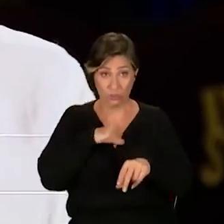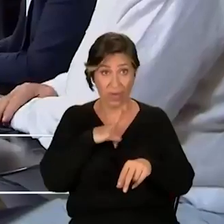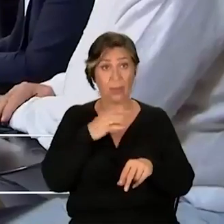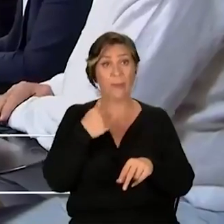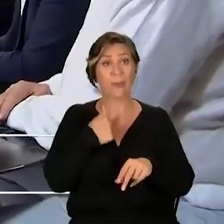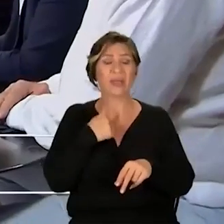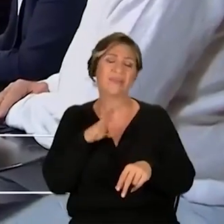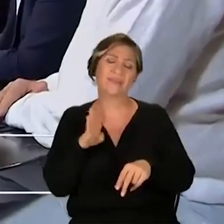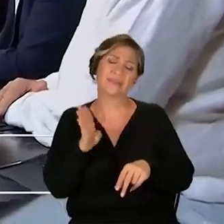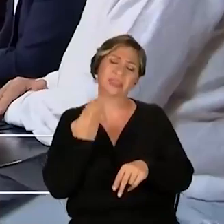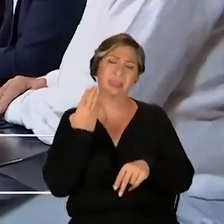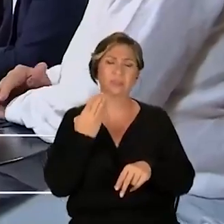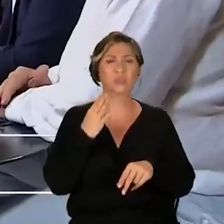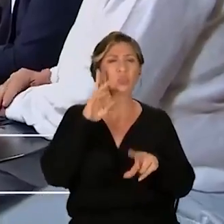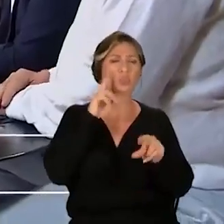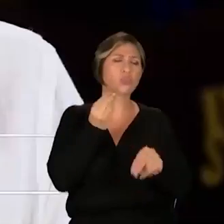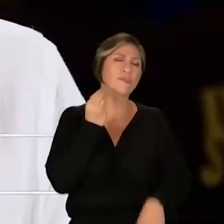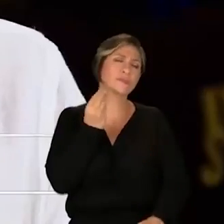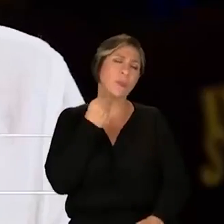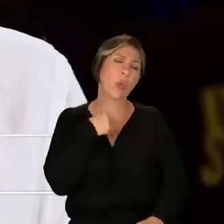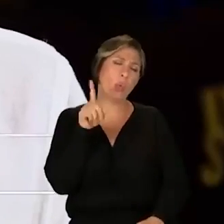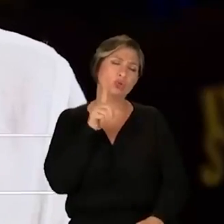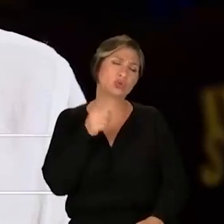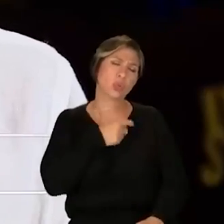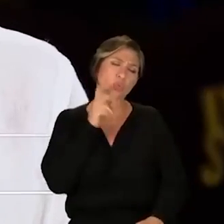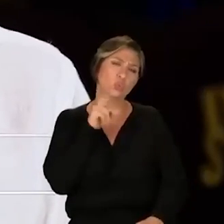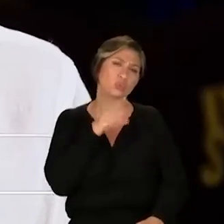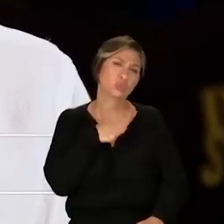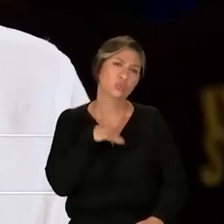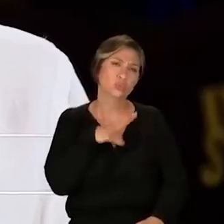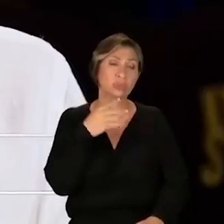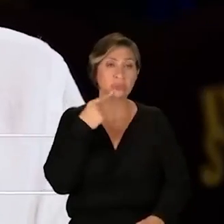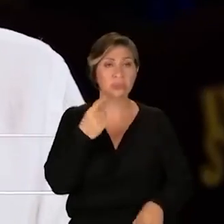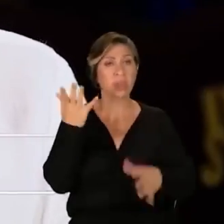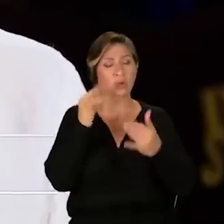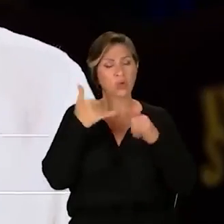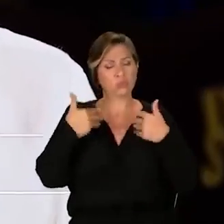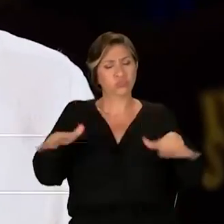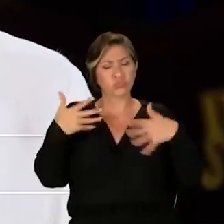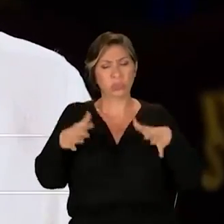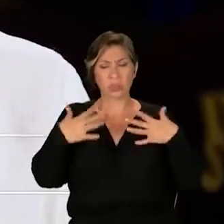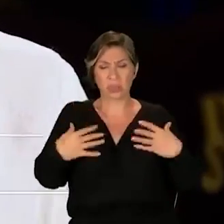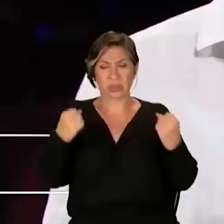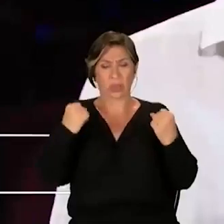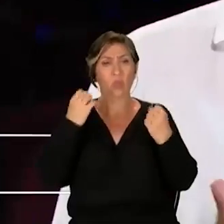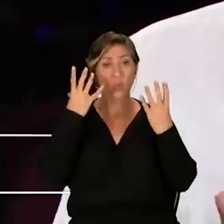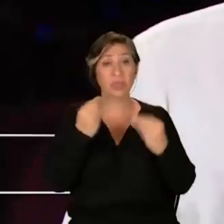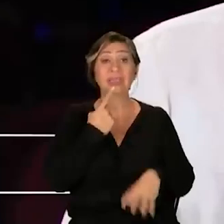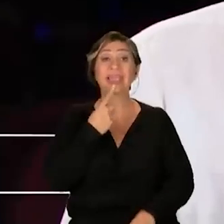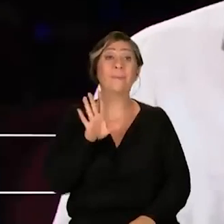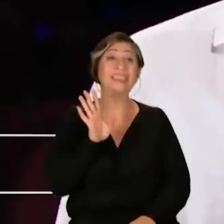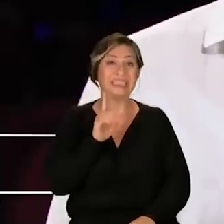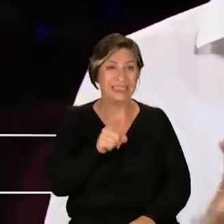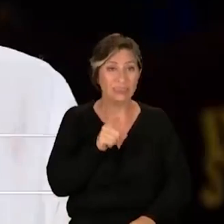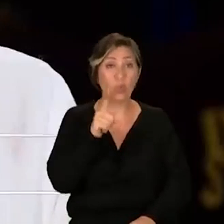Ben vazgeçtim. Uyku güzel bir şey. Ben artık 10 saat uyuyacağım. Daha iyi kilo vereceğim, daha sağlıklı olacağım